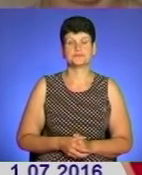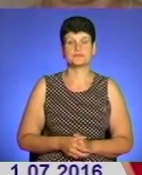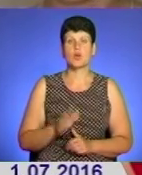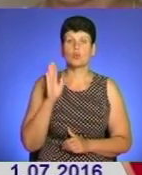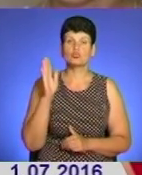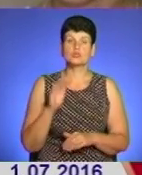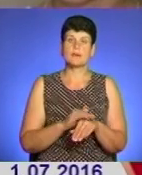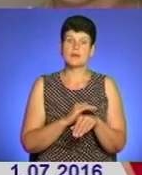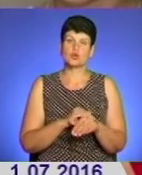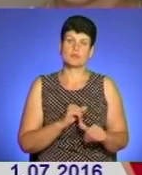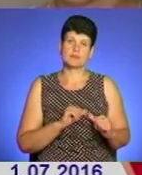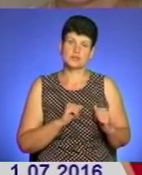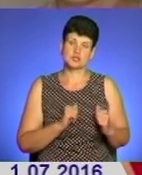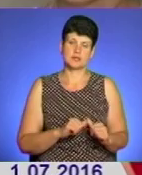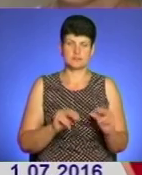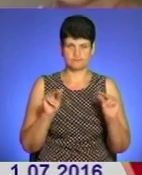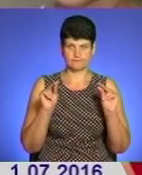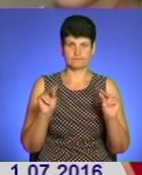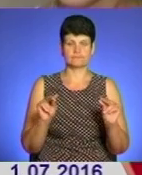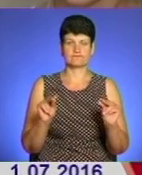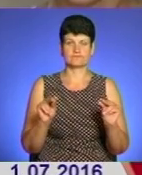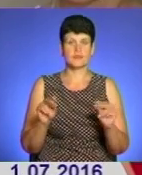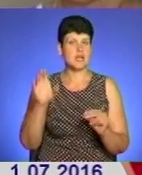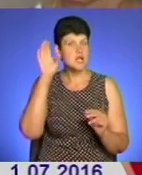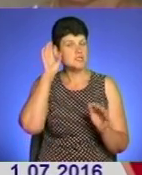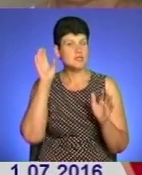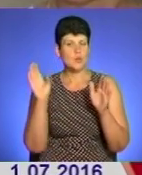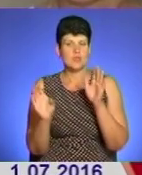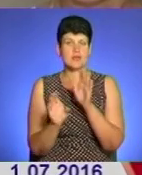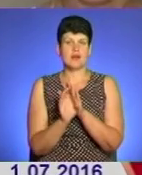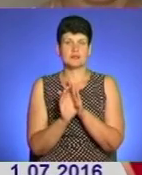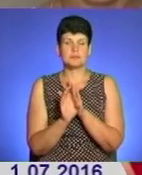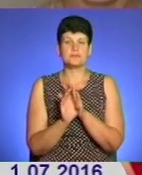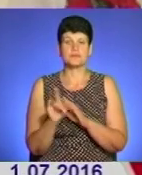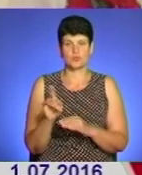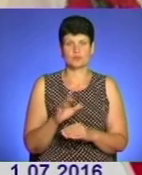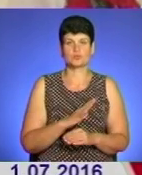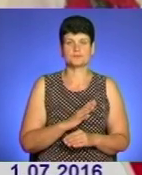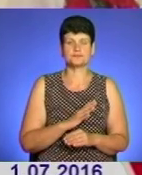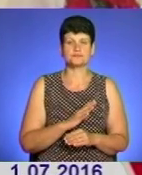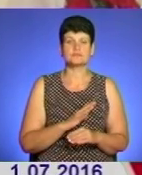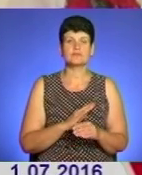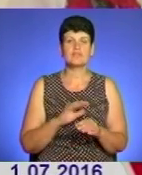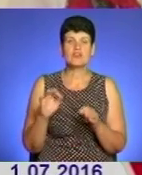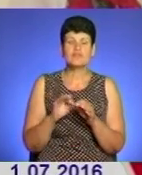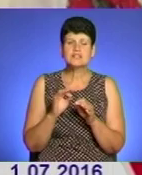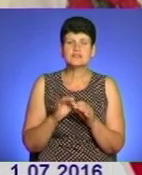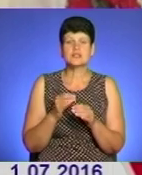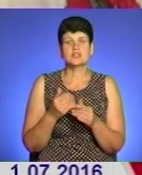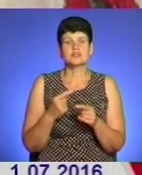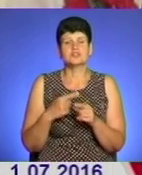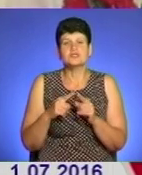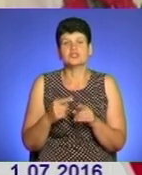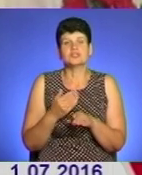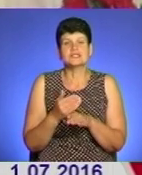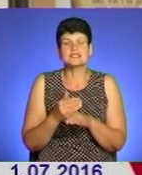Бути добрими, щирими, відвертими, слухняними, щоб були. Вишивка – швидше частинка життя